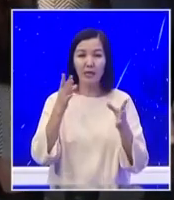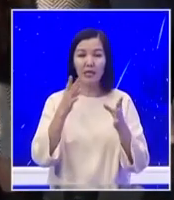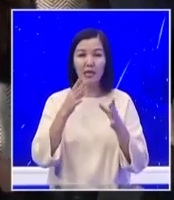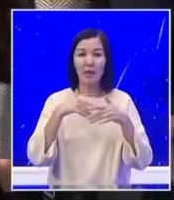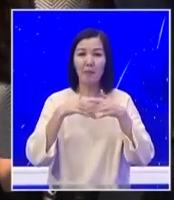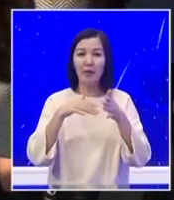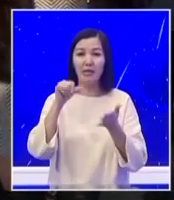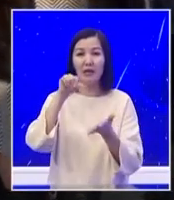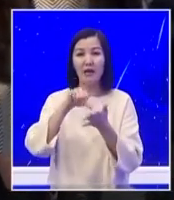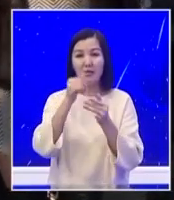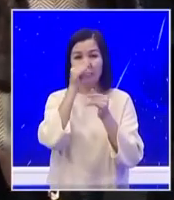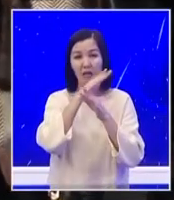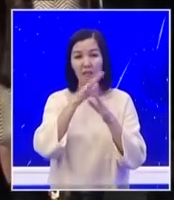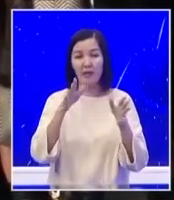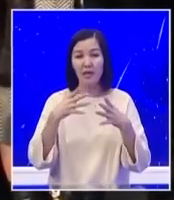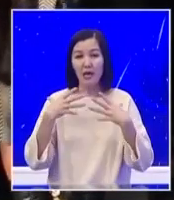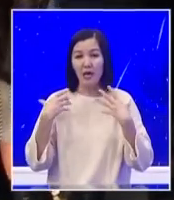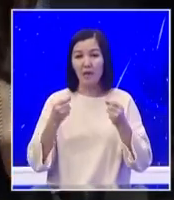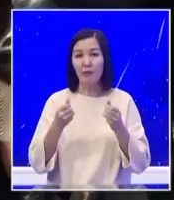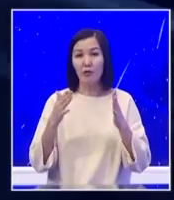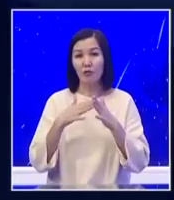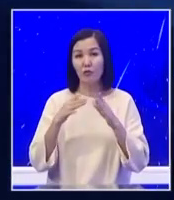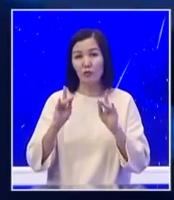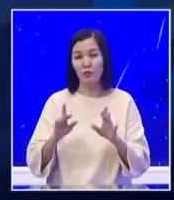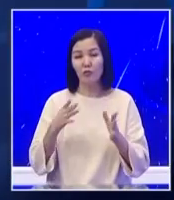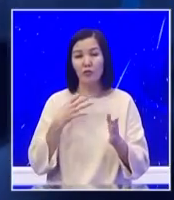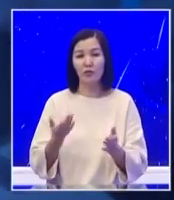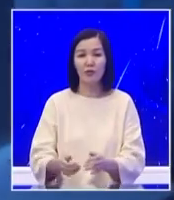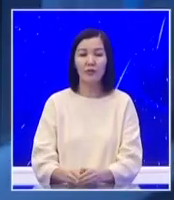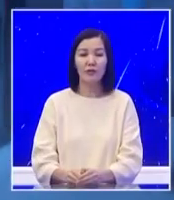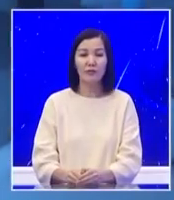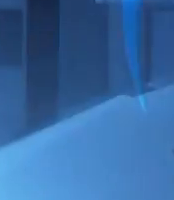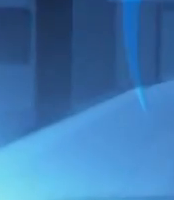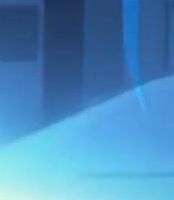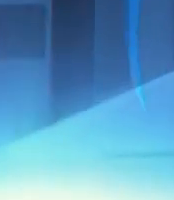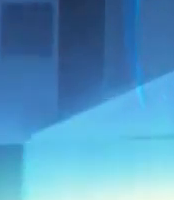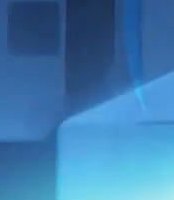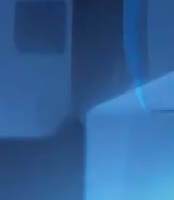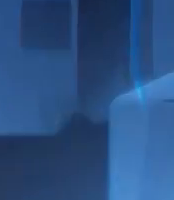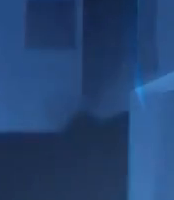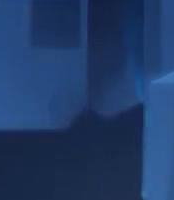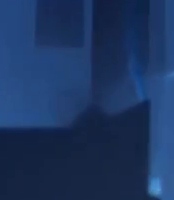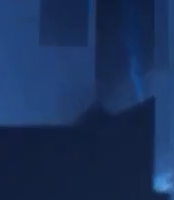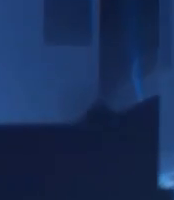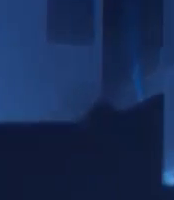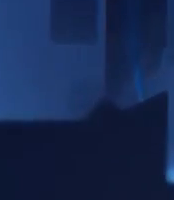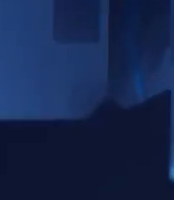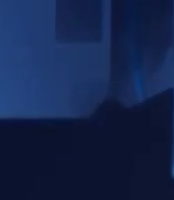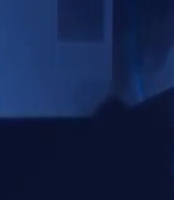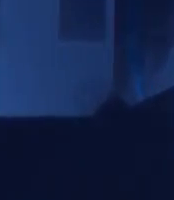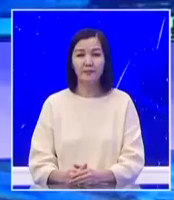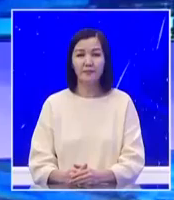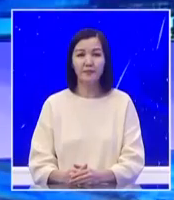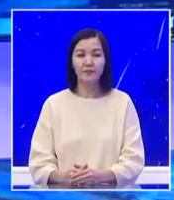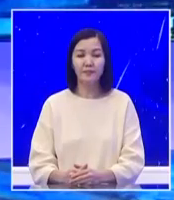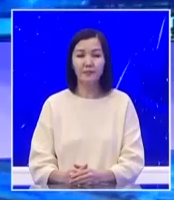жоқ. Қалқиып аман отырғандардың өзі қуаныш. Гүлжанат Мақұлжанова, Айдос Қалиев, Жетісу телеарнасы.